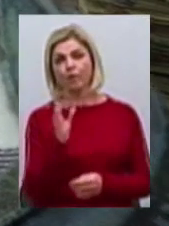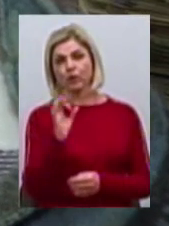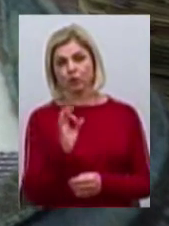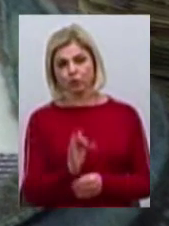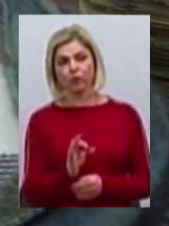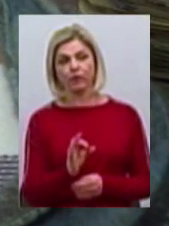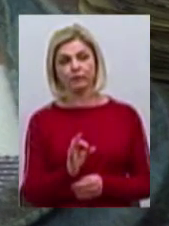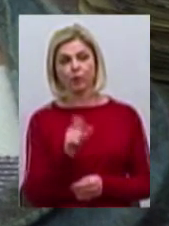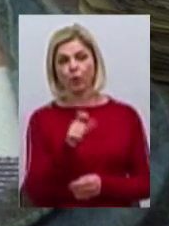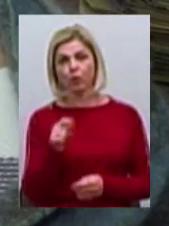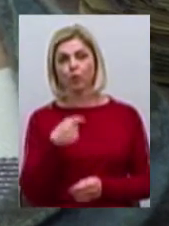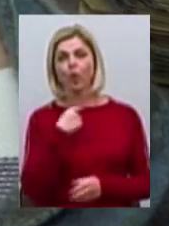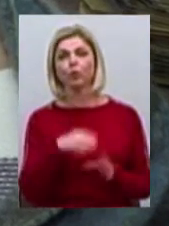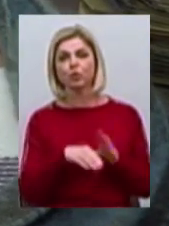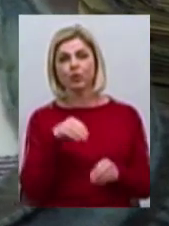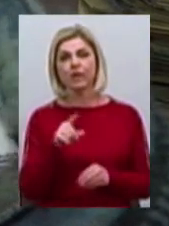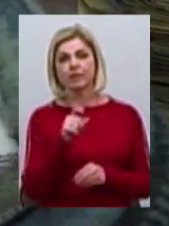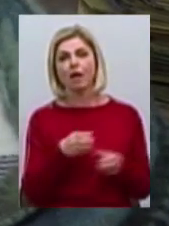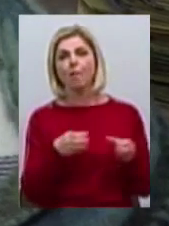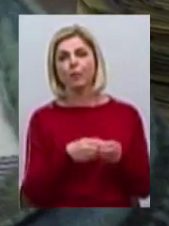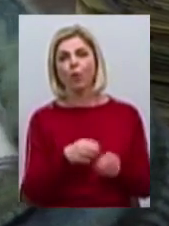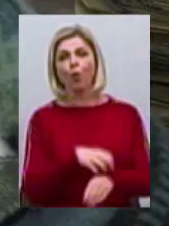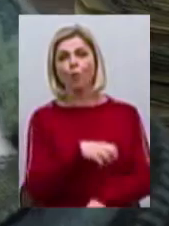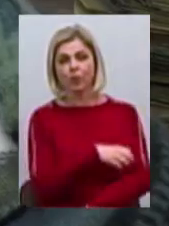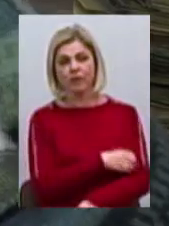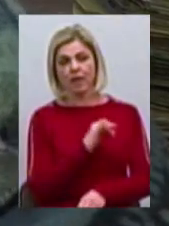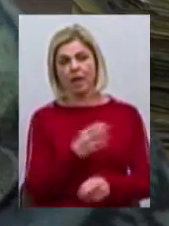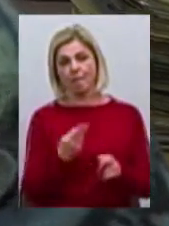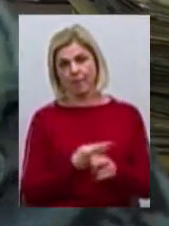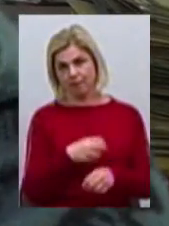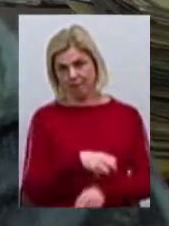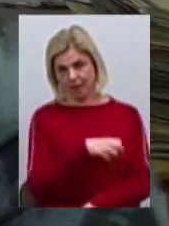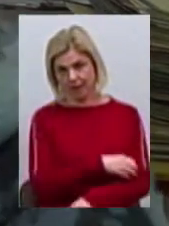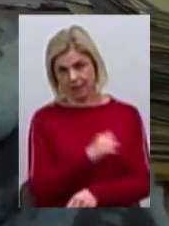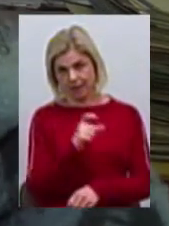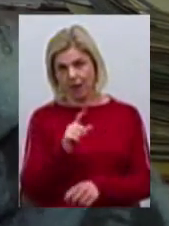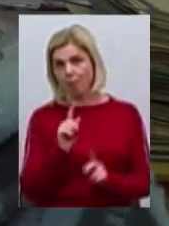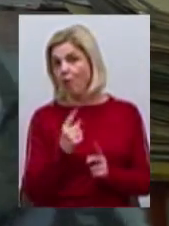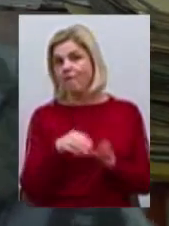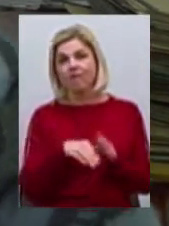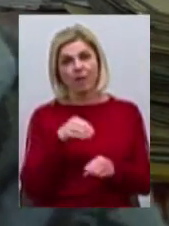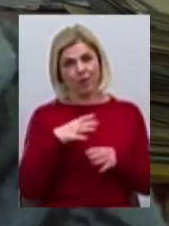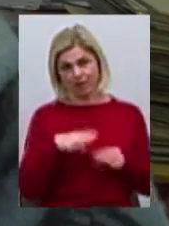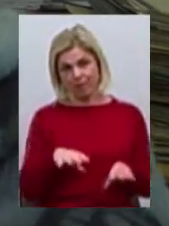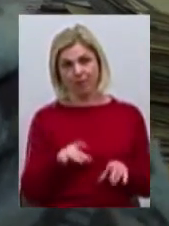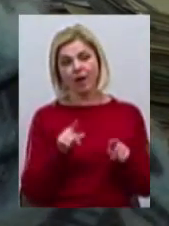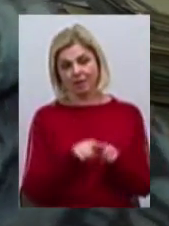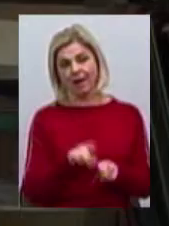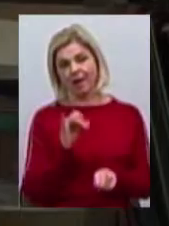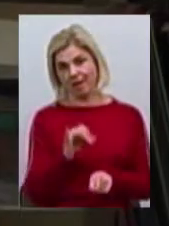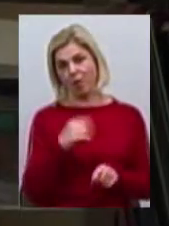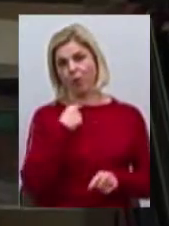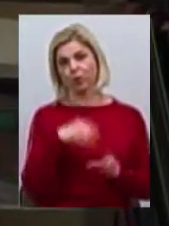100% люди голосували за блок комуністів і безпартійних. Адже вибору фактично не було, тому так і